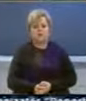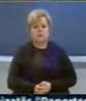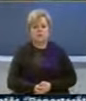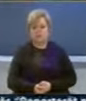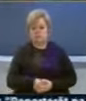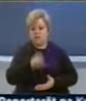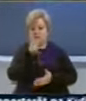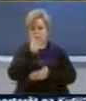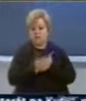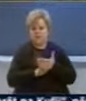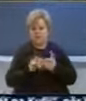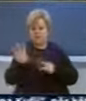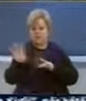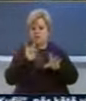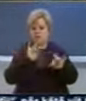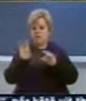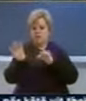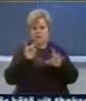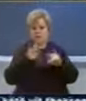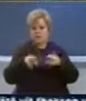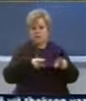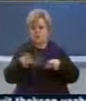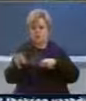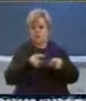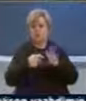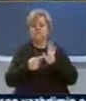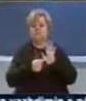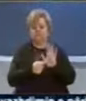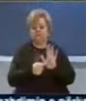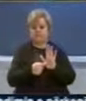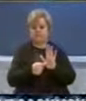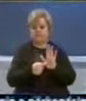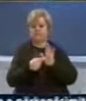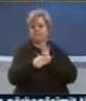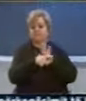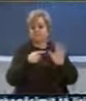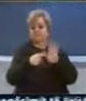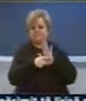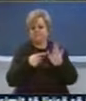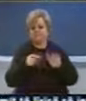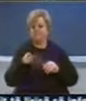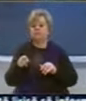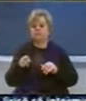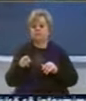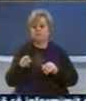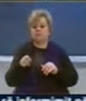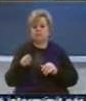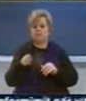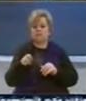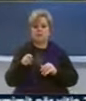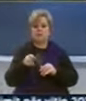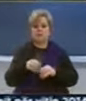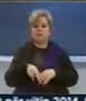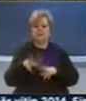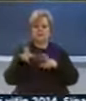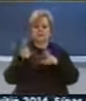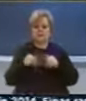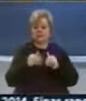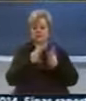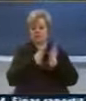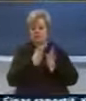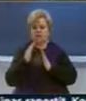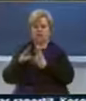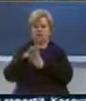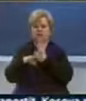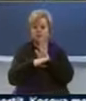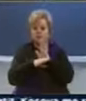duke filluar edhe nga përzgjedhjet e gjyqtarëve, tregon mangësinë e parë se asaj pjese t'i kthehet rendi dhe ligji e